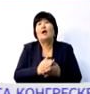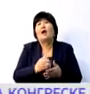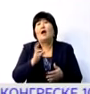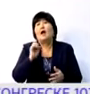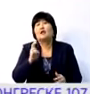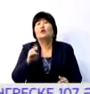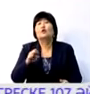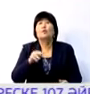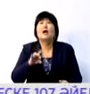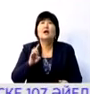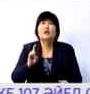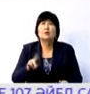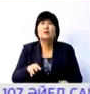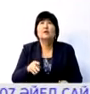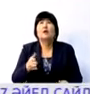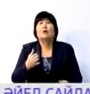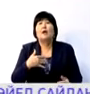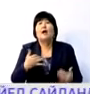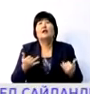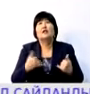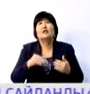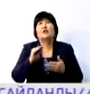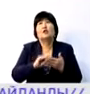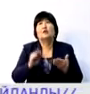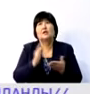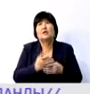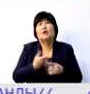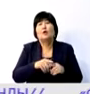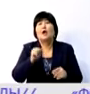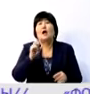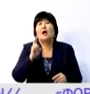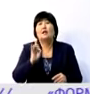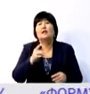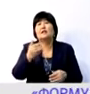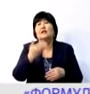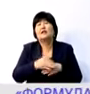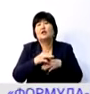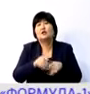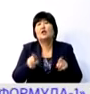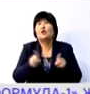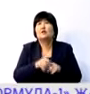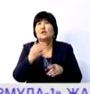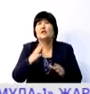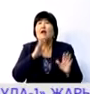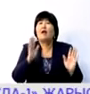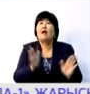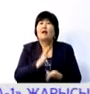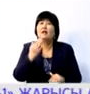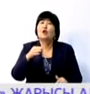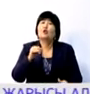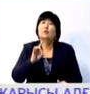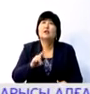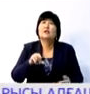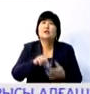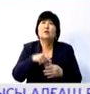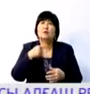әнін маған арнап жазған еді. Өз анар сенің кешіңді өткізейік, Бергебеттің ән тұмары еді, ән тұмар едің деп жүруші